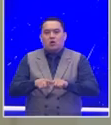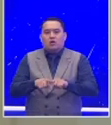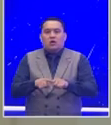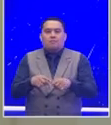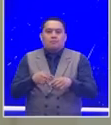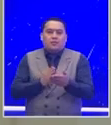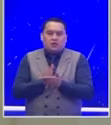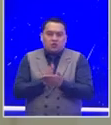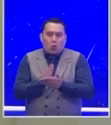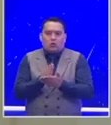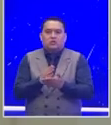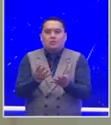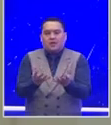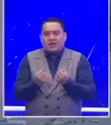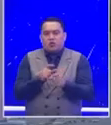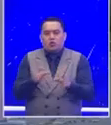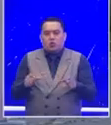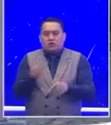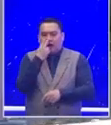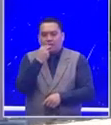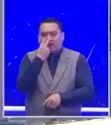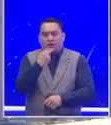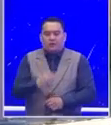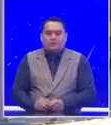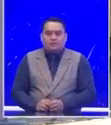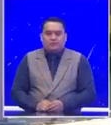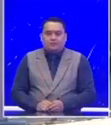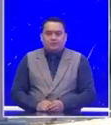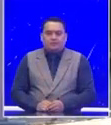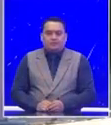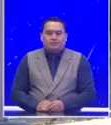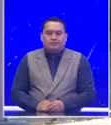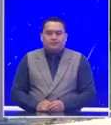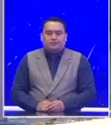обсервационная поликлиника для приема пациентов с ОРВИ.